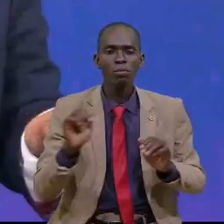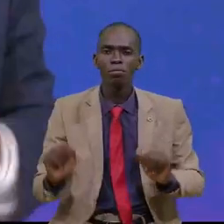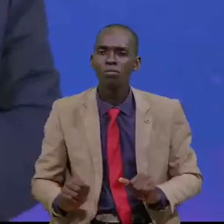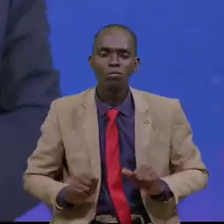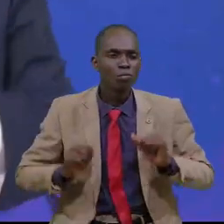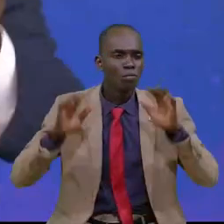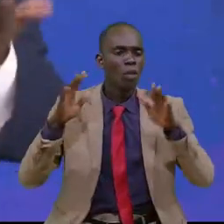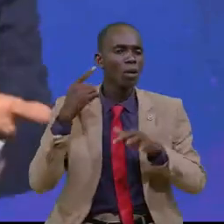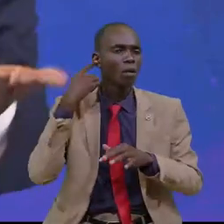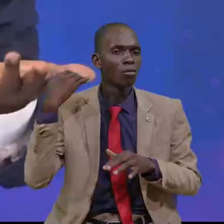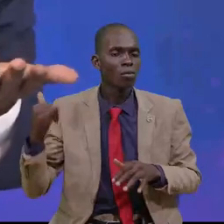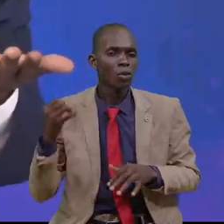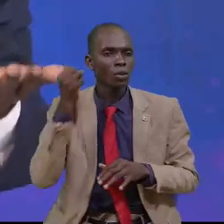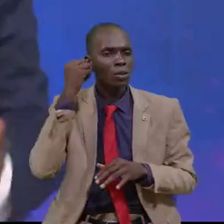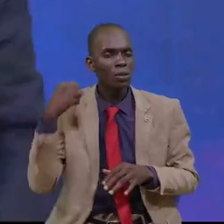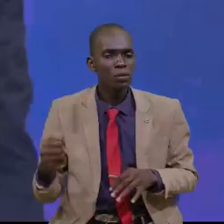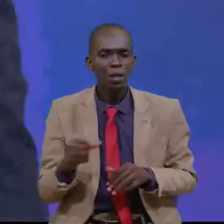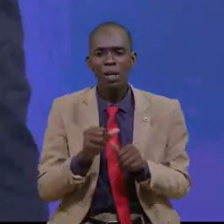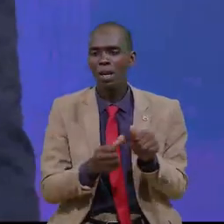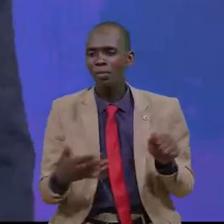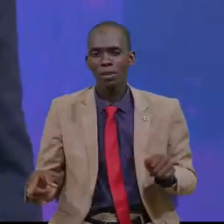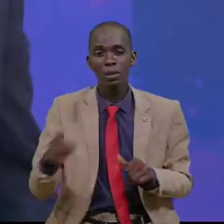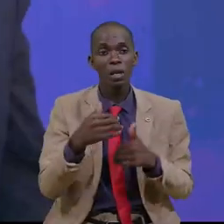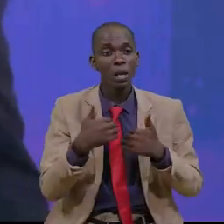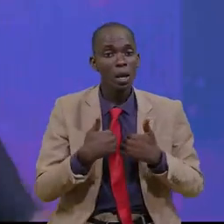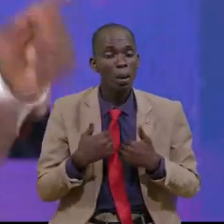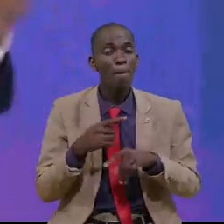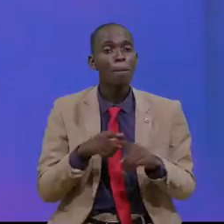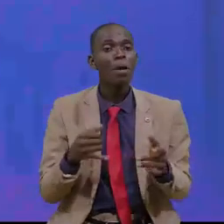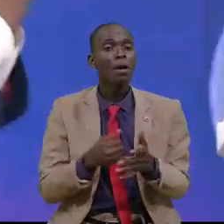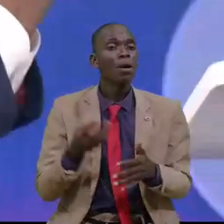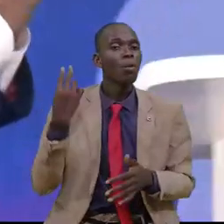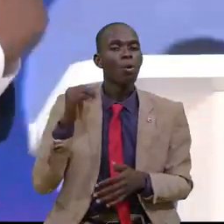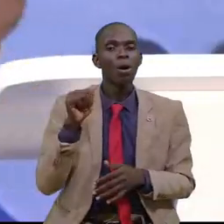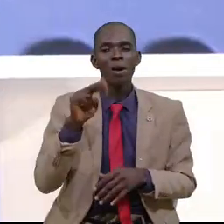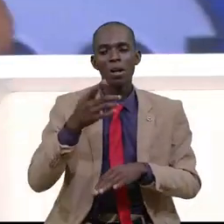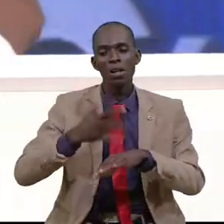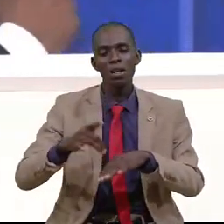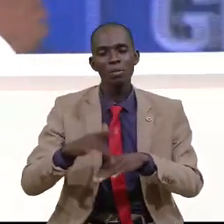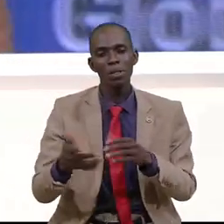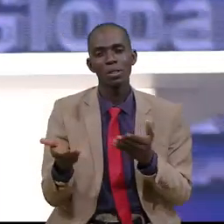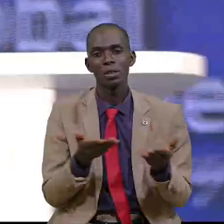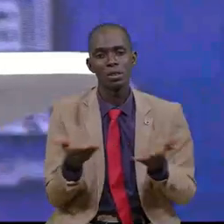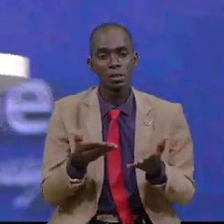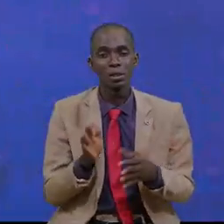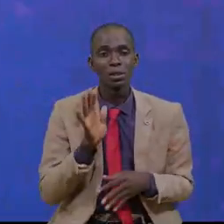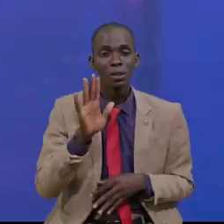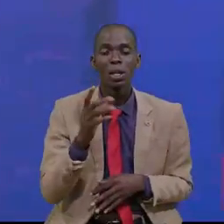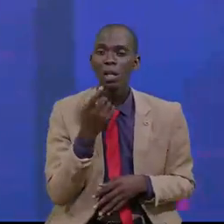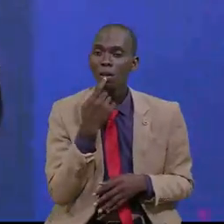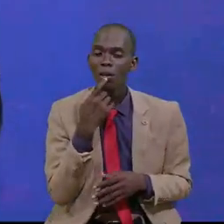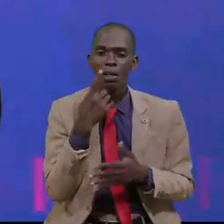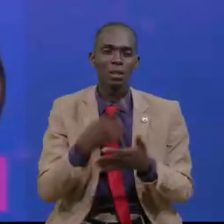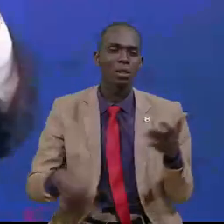donné l'or, l'argent qu'ils avaient, mais c'est un service vide. Leur langue